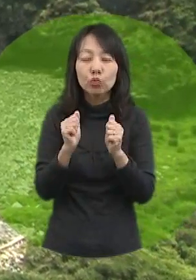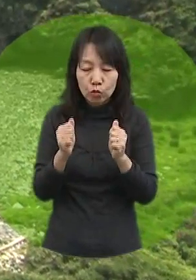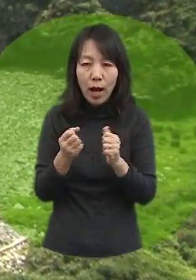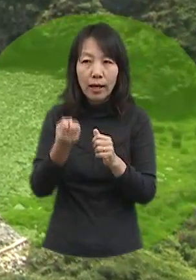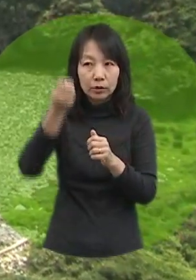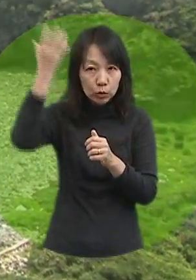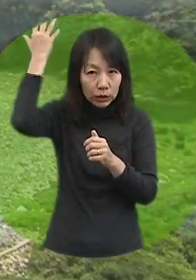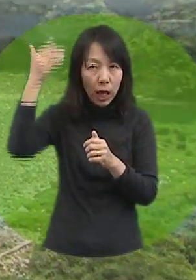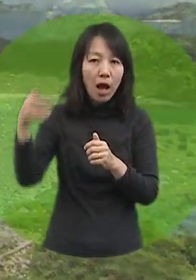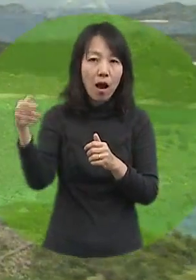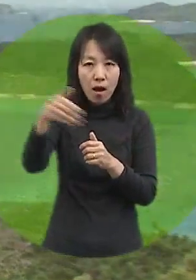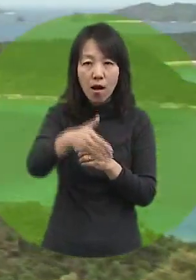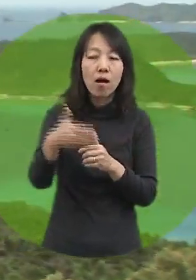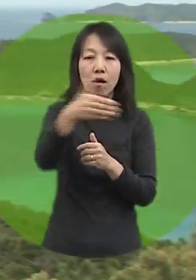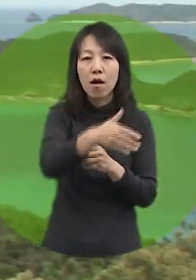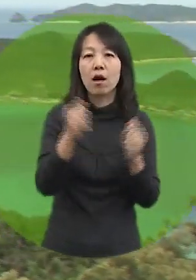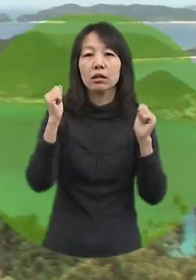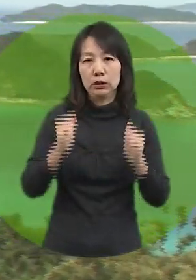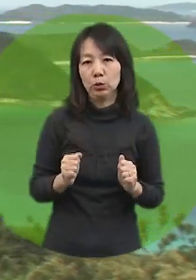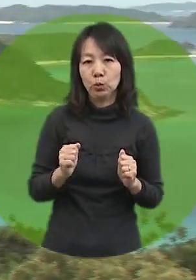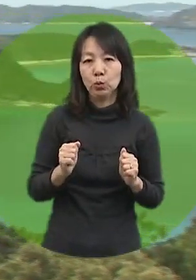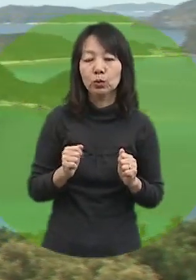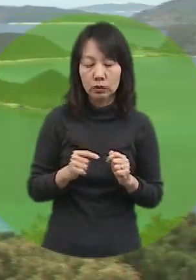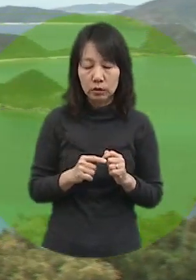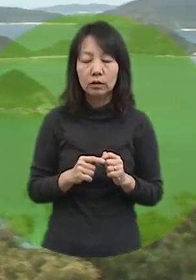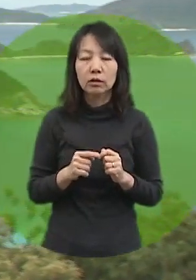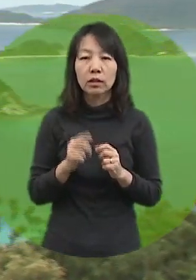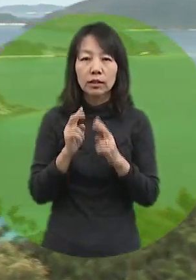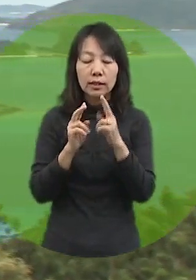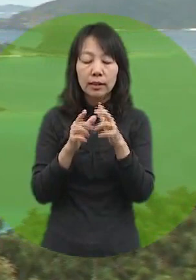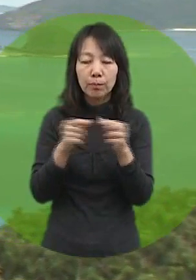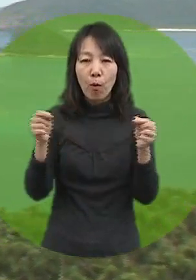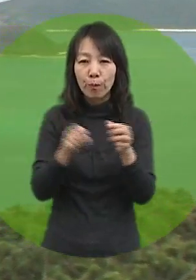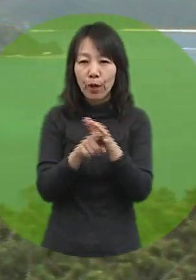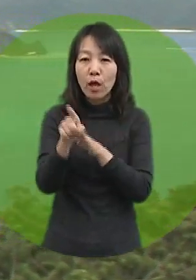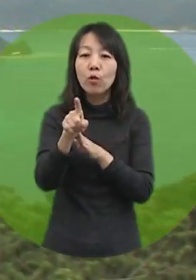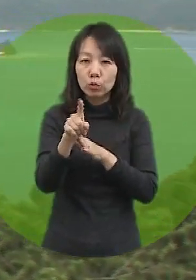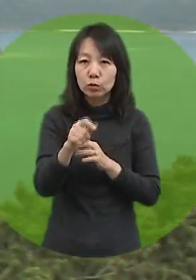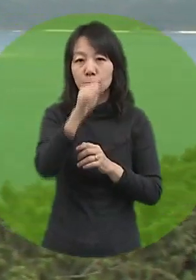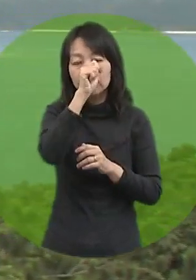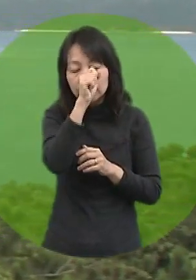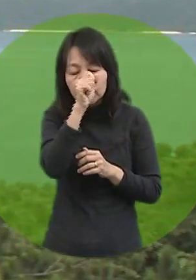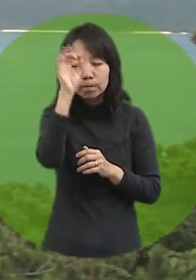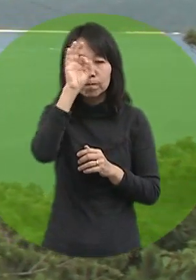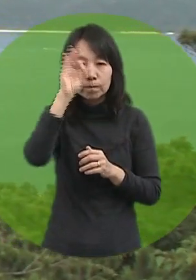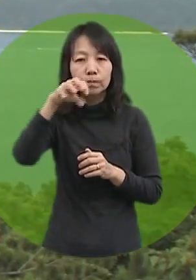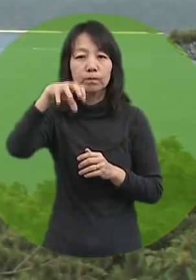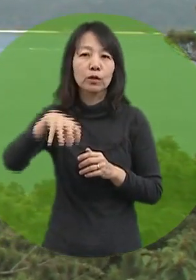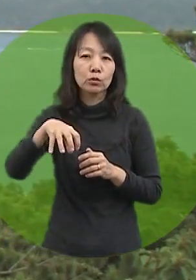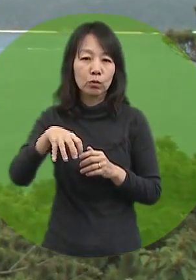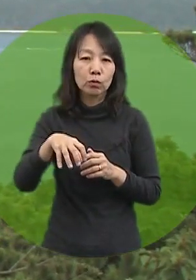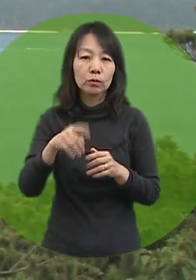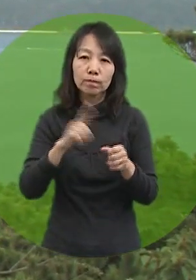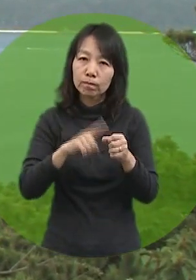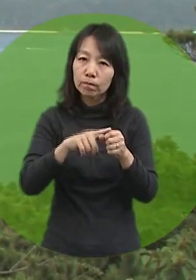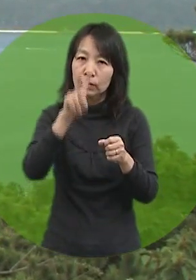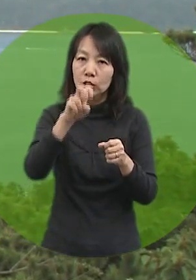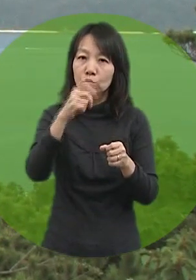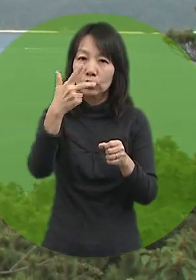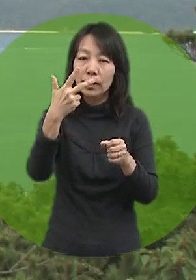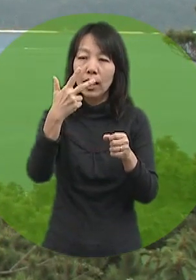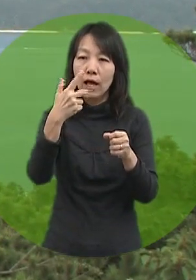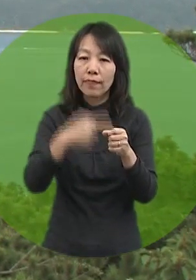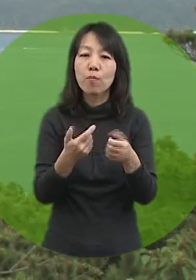となった雄大な自然は、日本を代表する優れた景勝地として27年ぶり全国